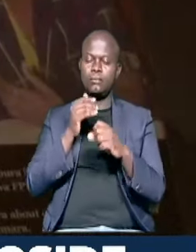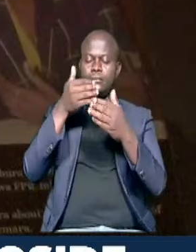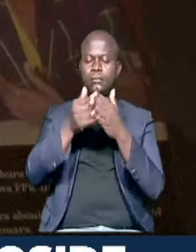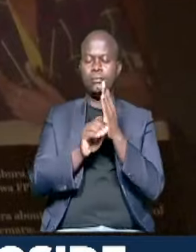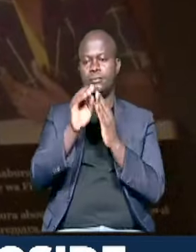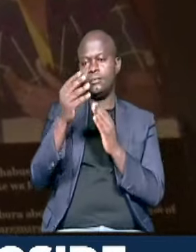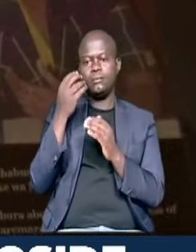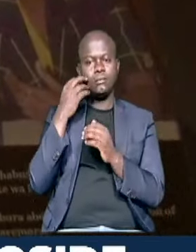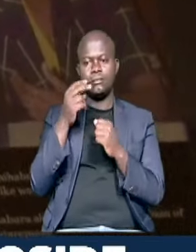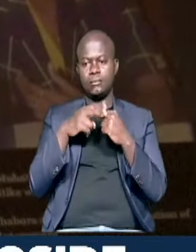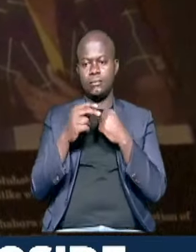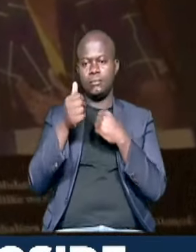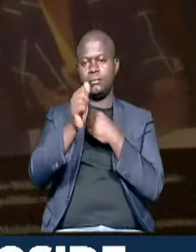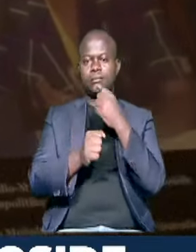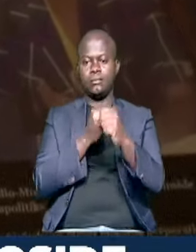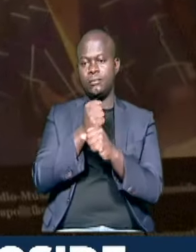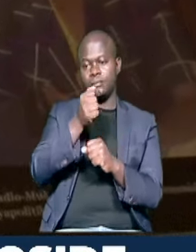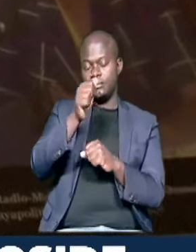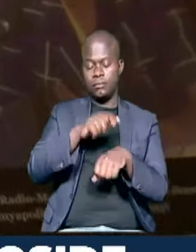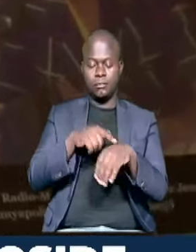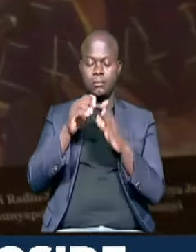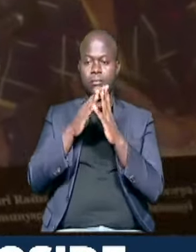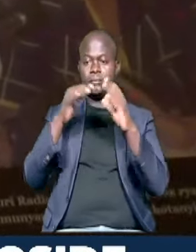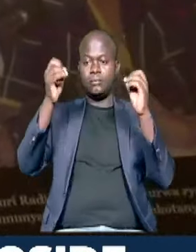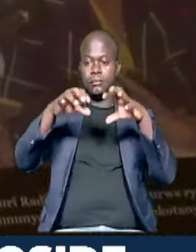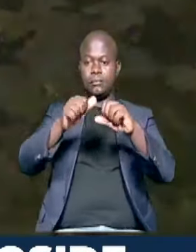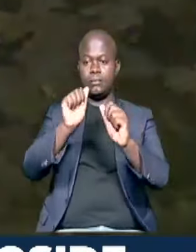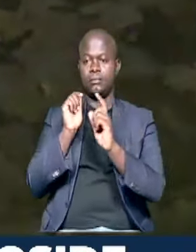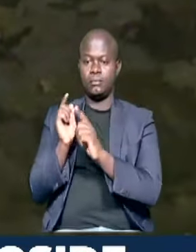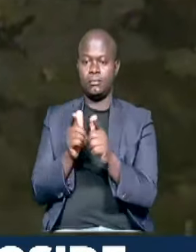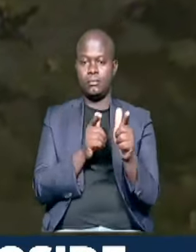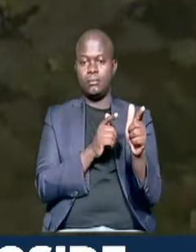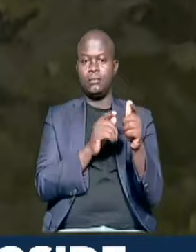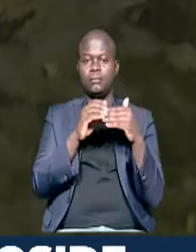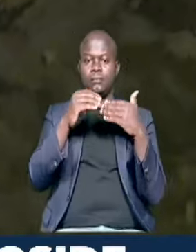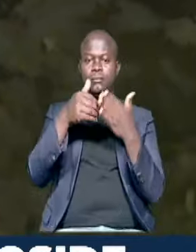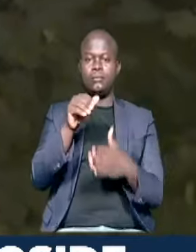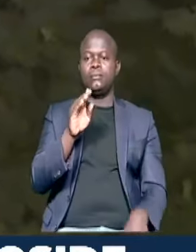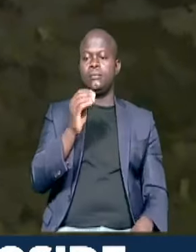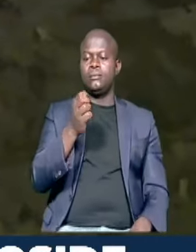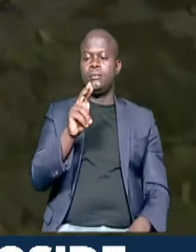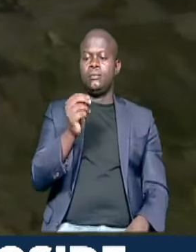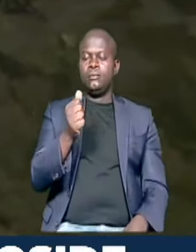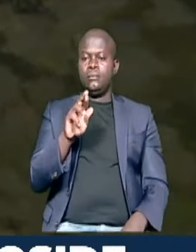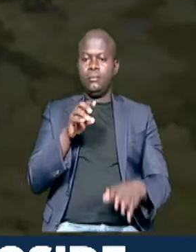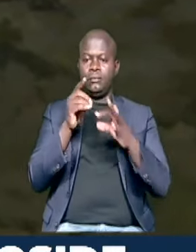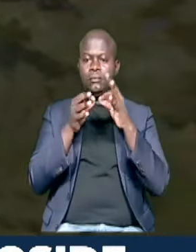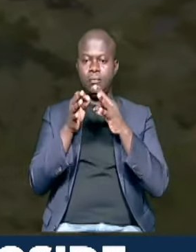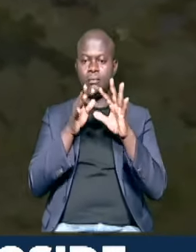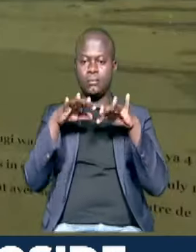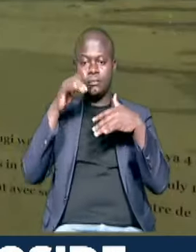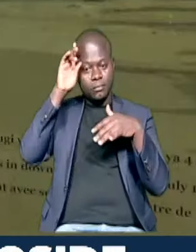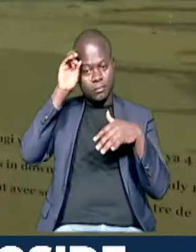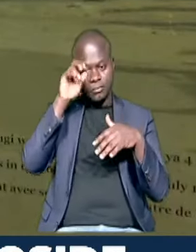ku itariki ya 7/1994 muri uwo mwaka, ubwo umujyi wa Kigali wafatwaga n'izo ngabo. Umuyobozi wayo Medali Bashana arasobanura uburyo